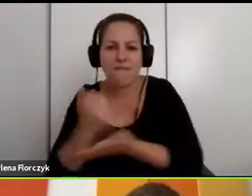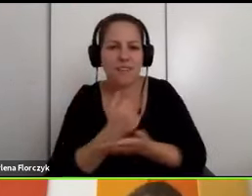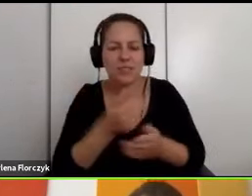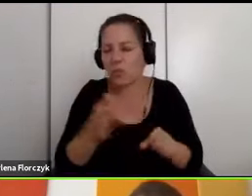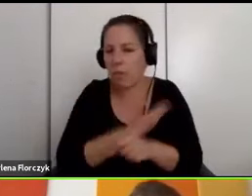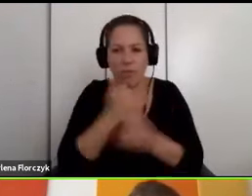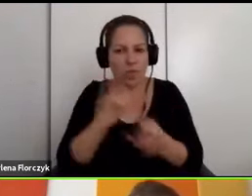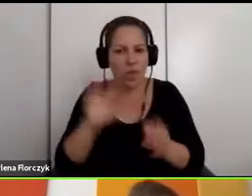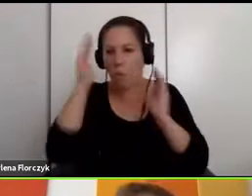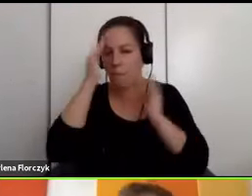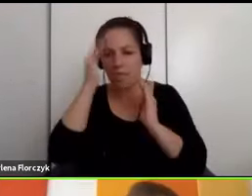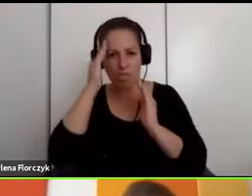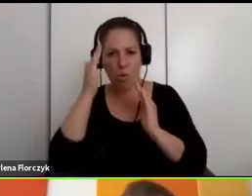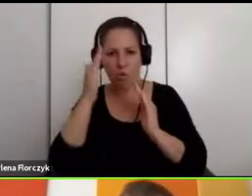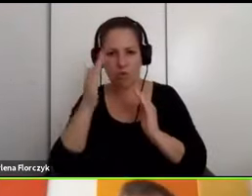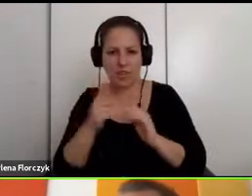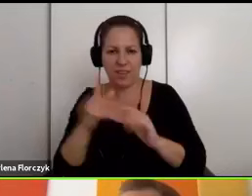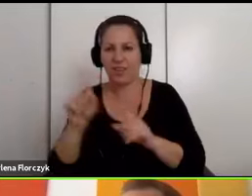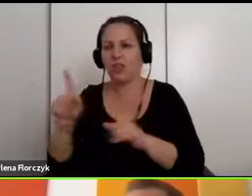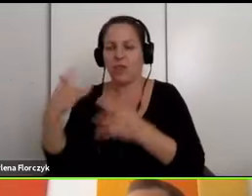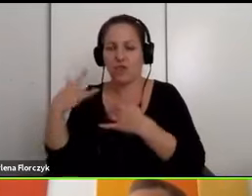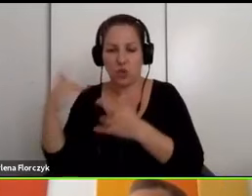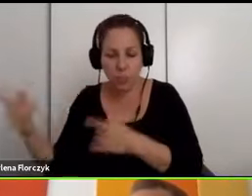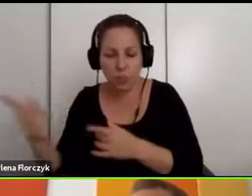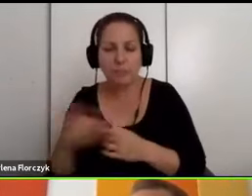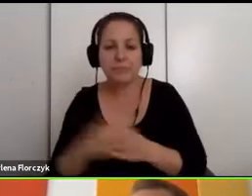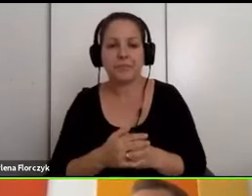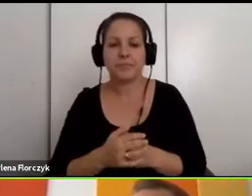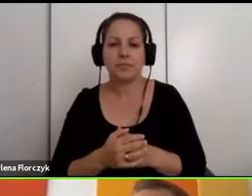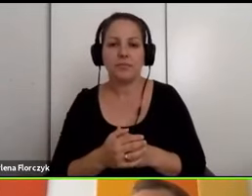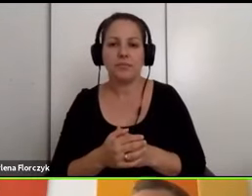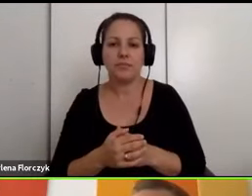innych umiejętności niż w życiu.